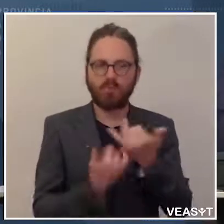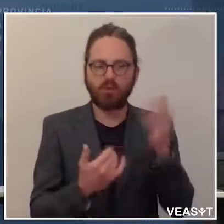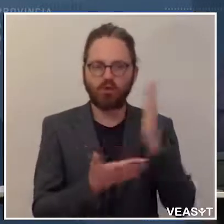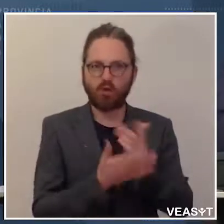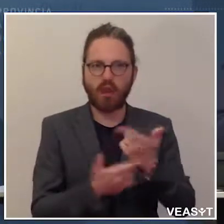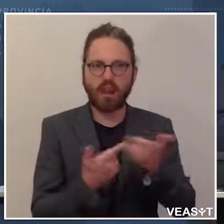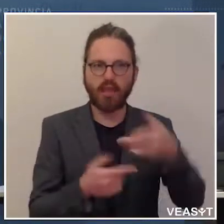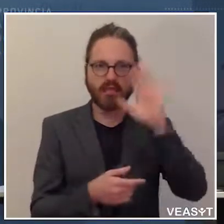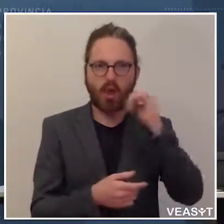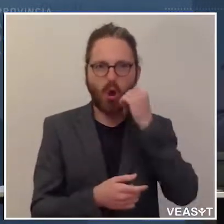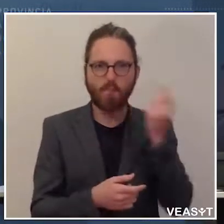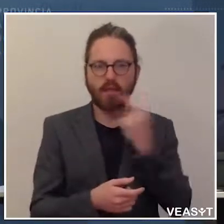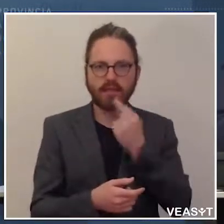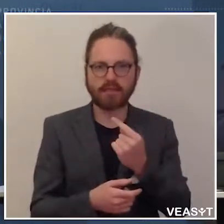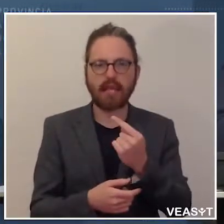i